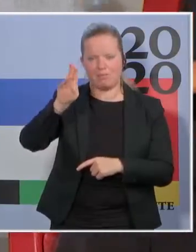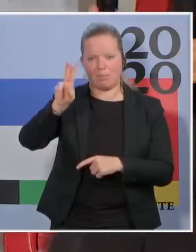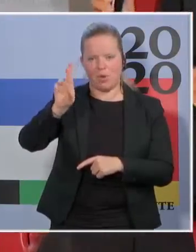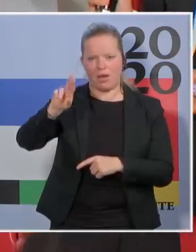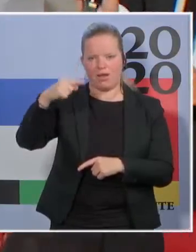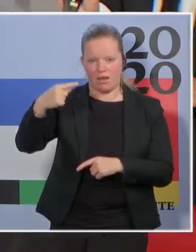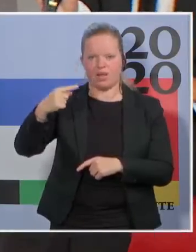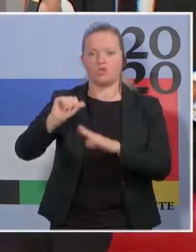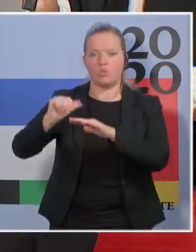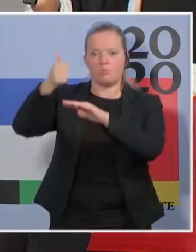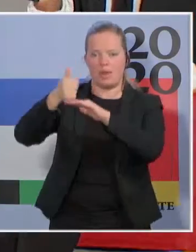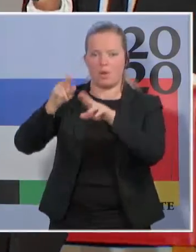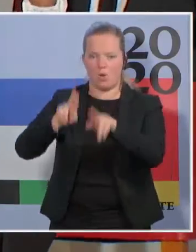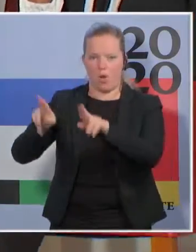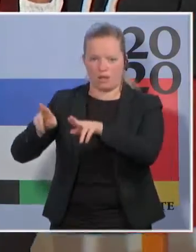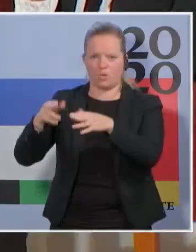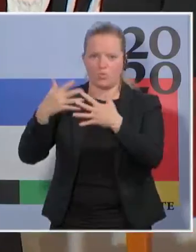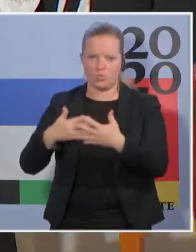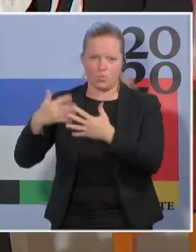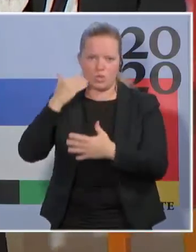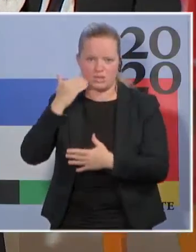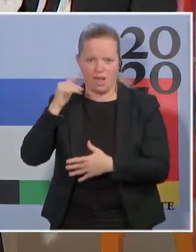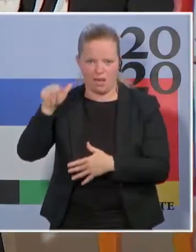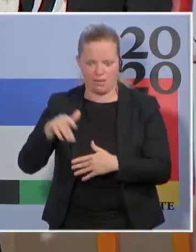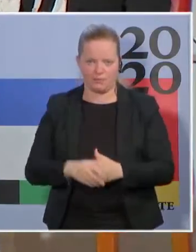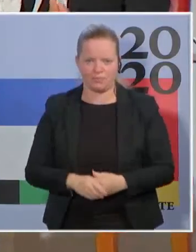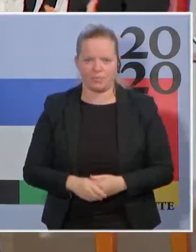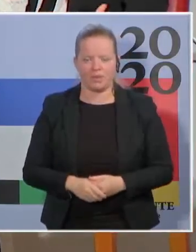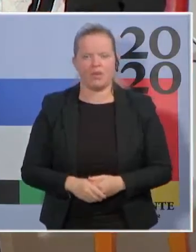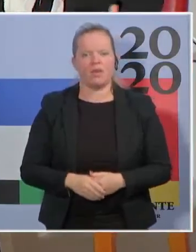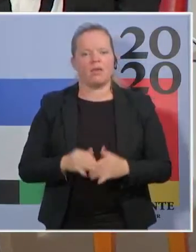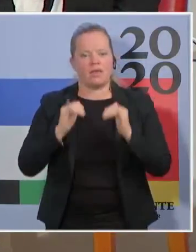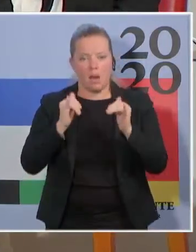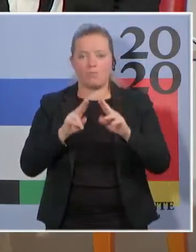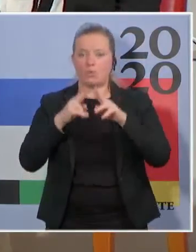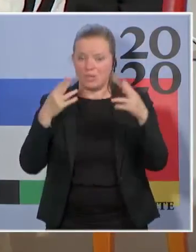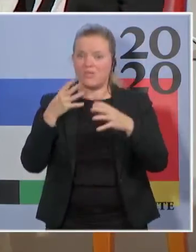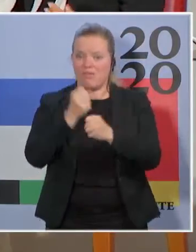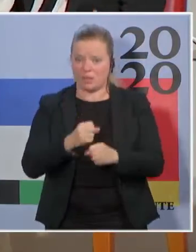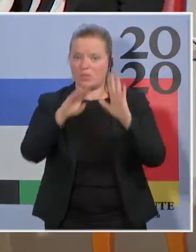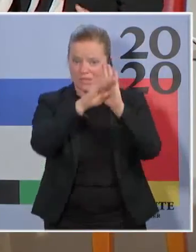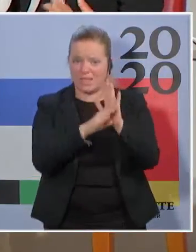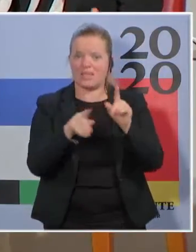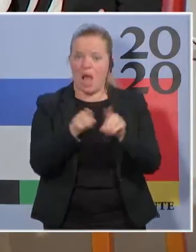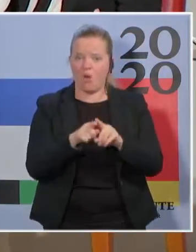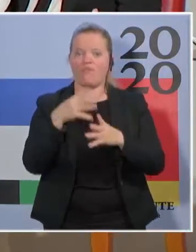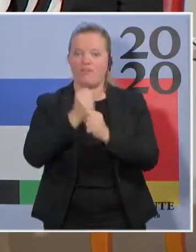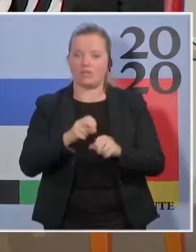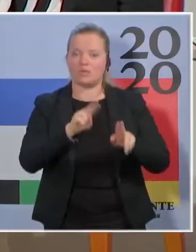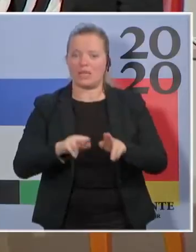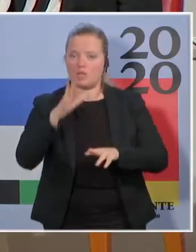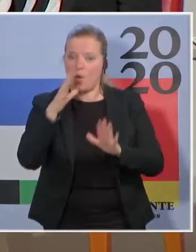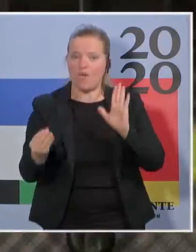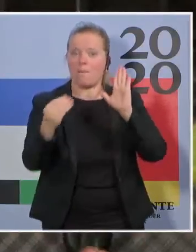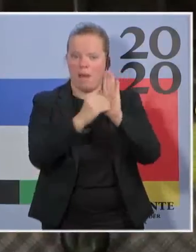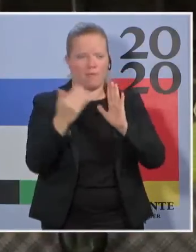Österreich? Ja, also es war wirklich epochemachend, wie im Bundesverfassungsgesetz auch der Verfassungsgerichtshof